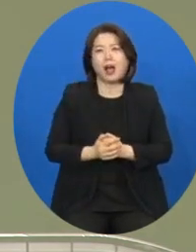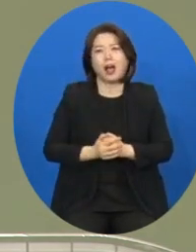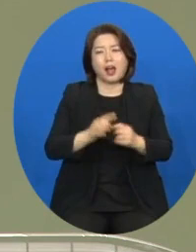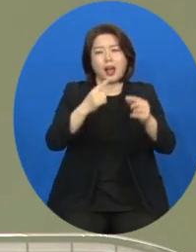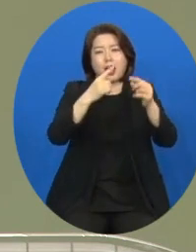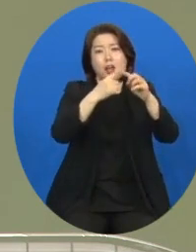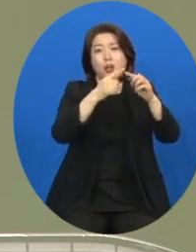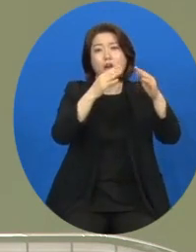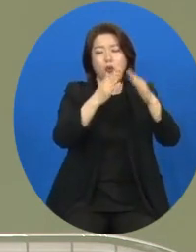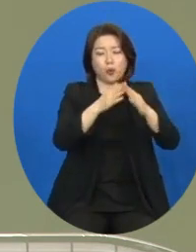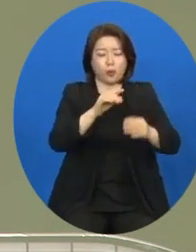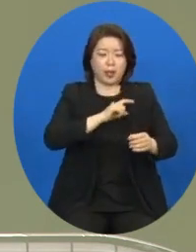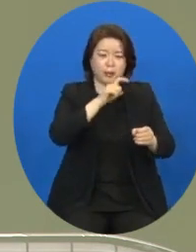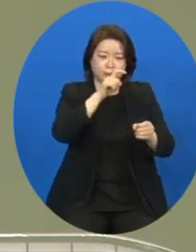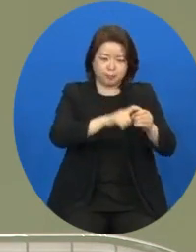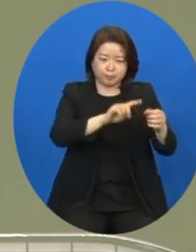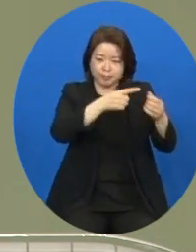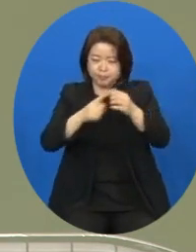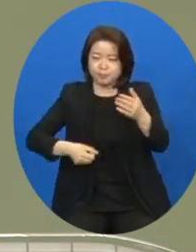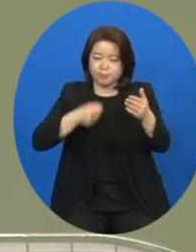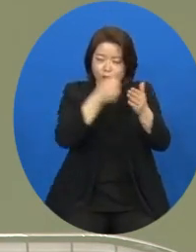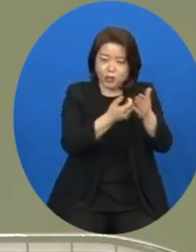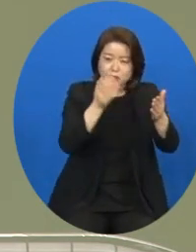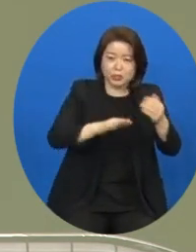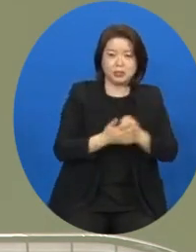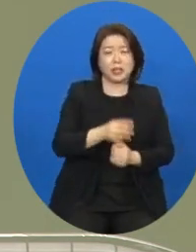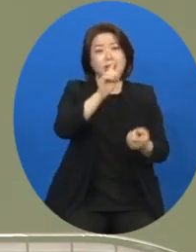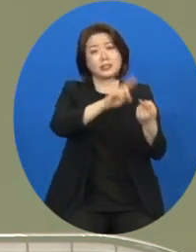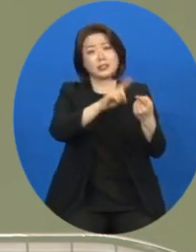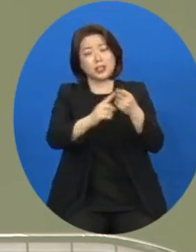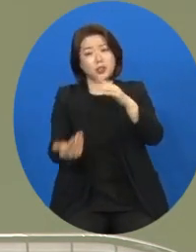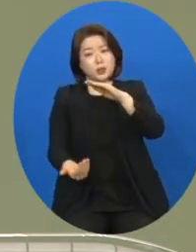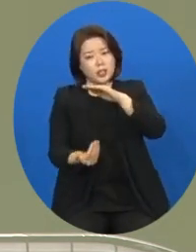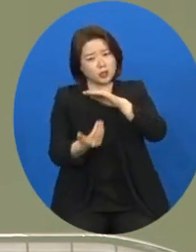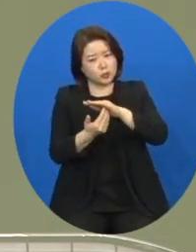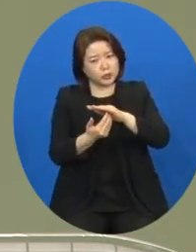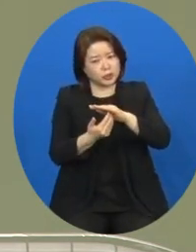정했는데 그 표대로 될 거라는 믿음이 안 생기는 거예요.